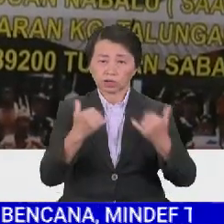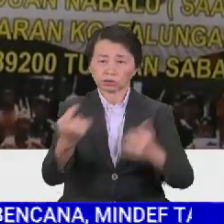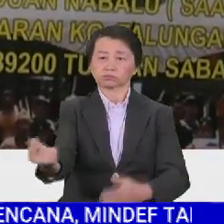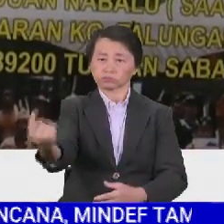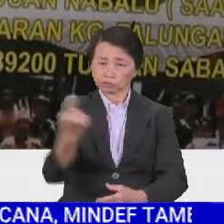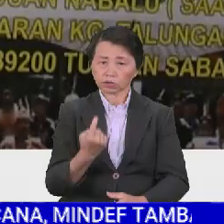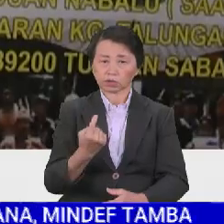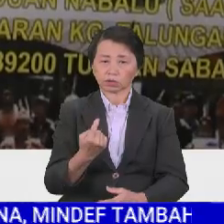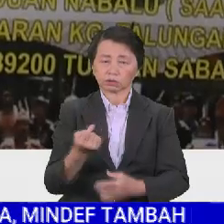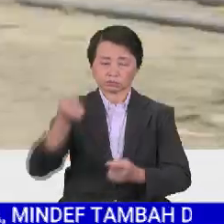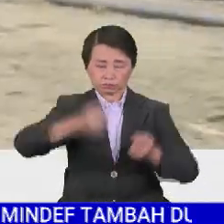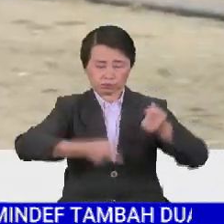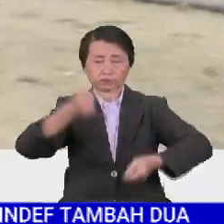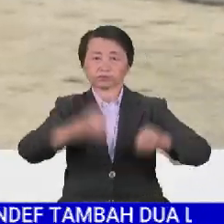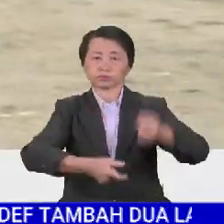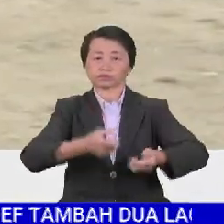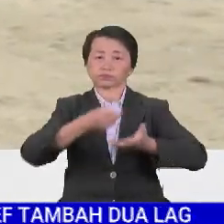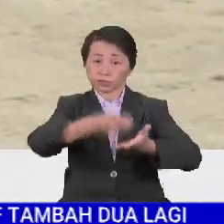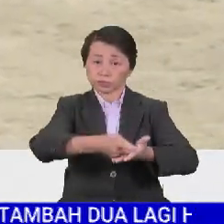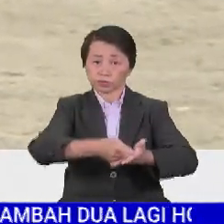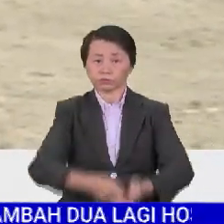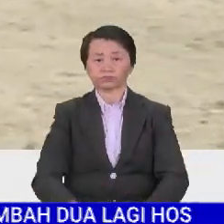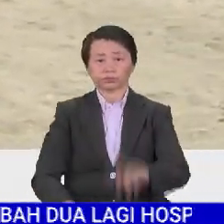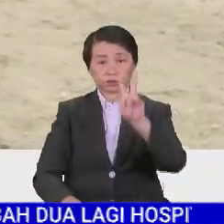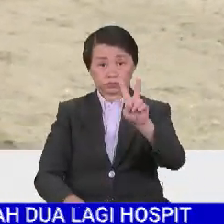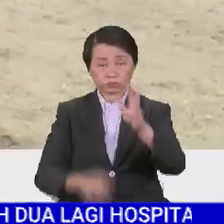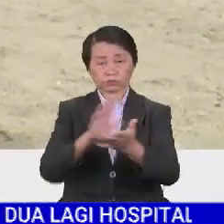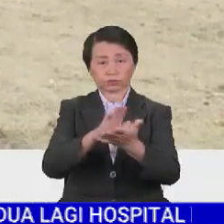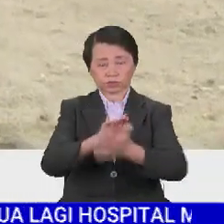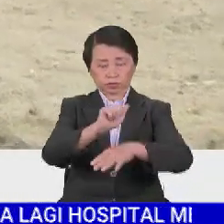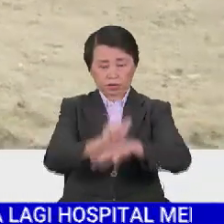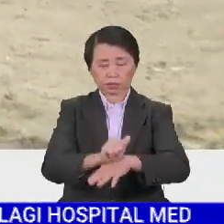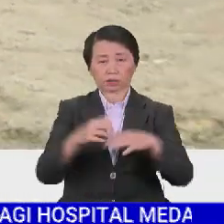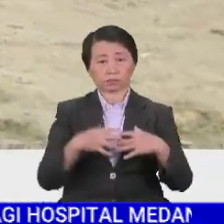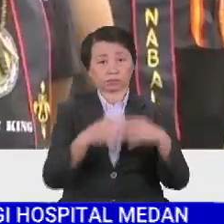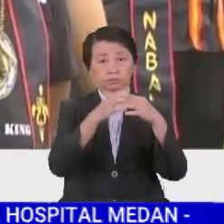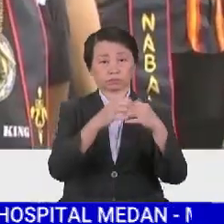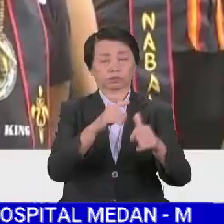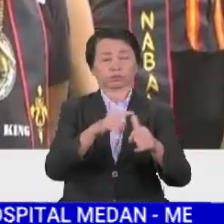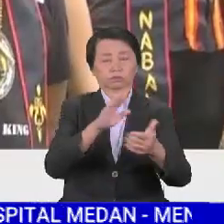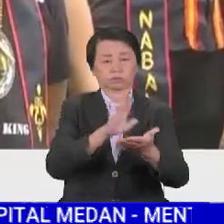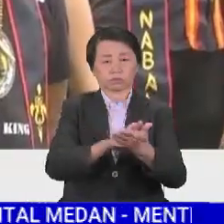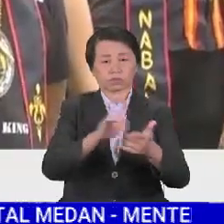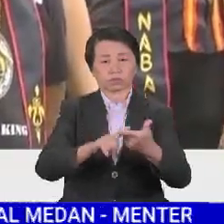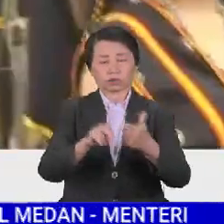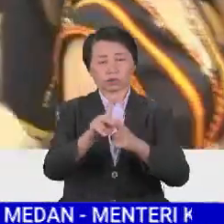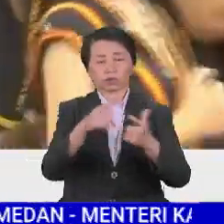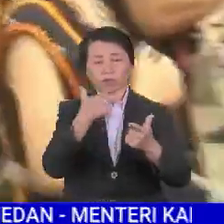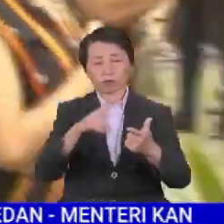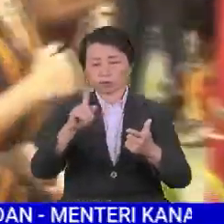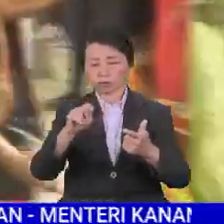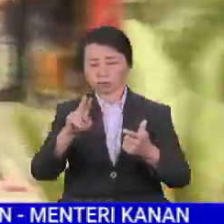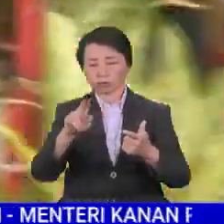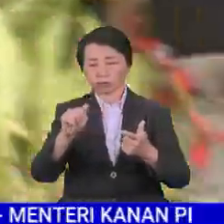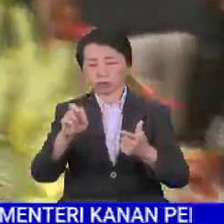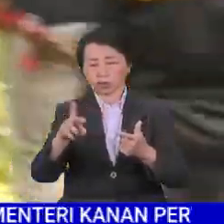tampil menderma. Terdapat 2 lagi sekolah adat yang telah diwujudkan, iaitu sekolah adat di Kampung Lomawang Tuaran